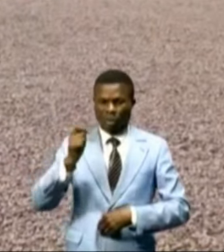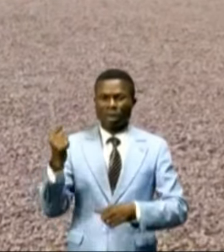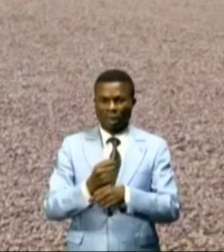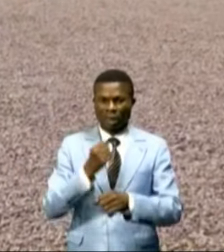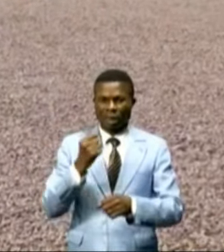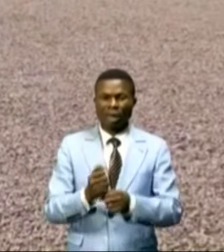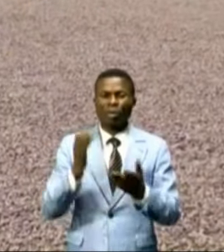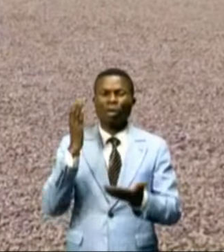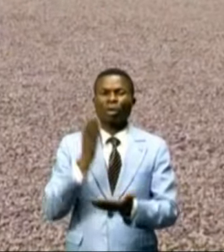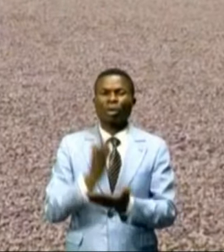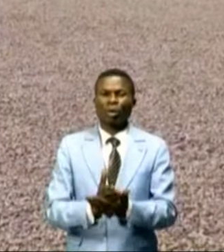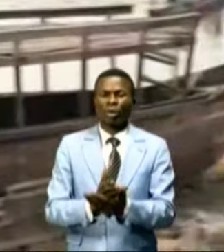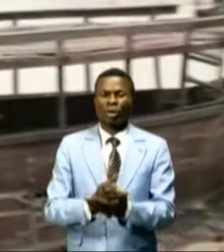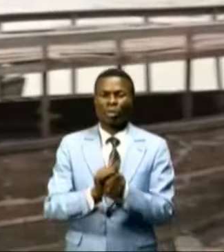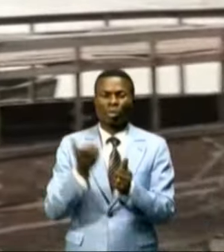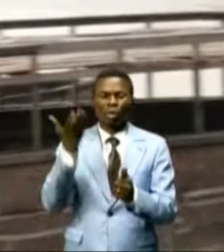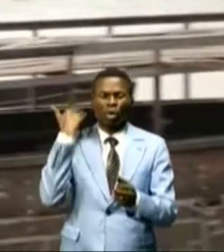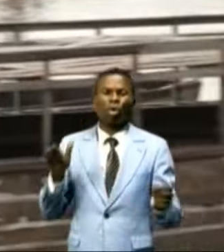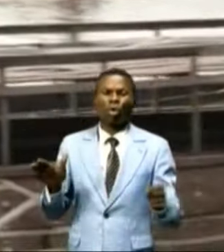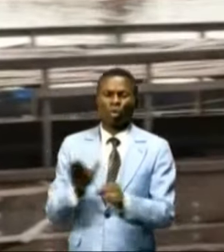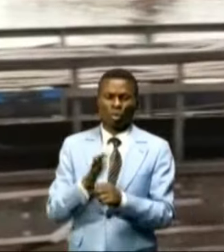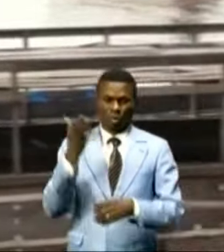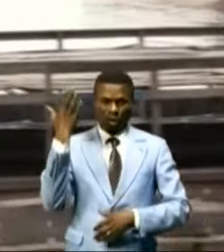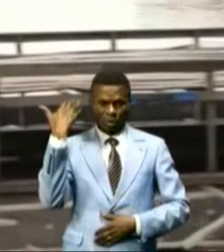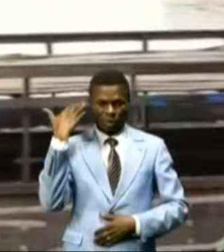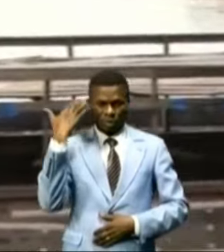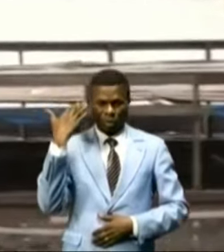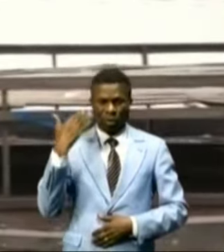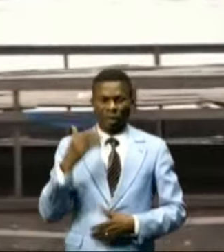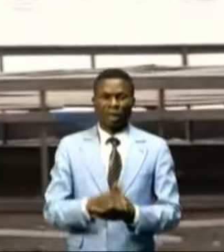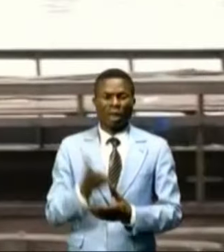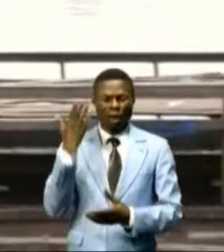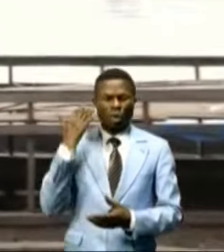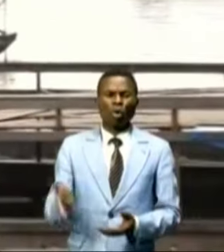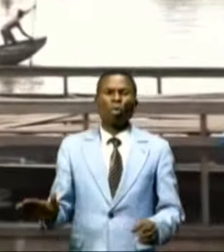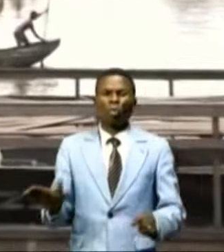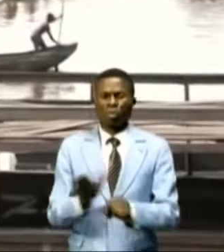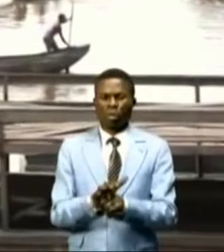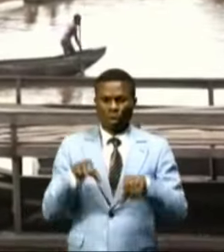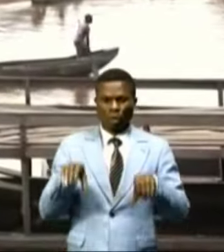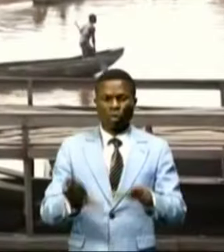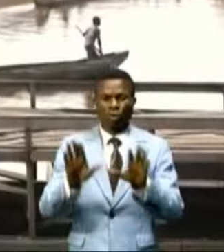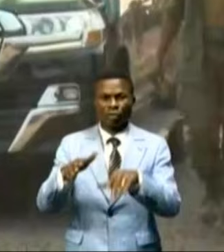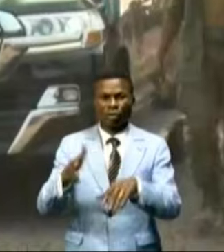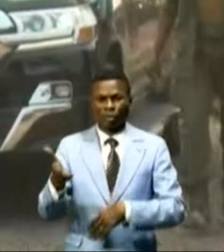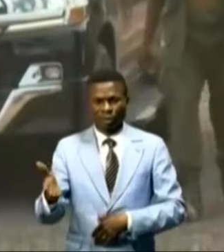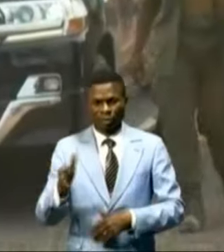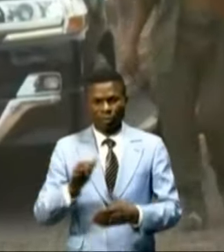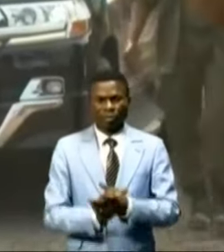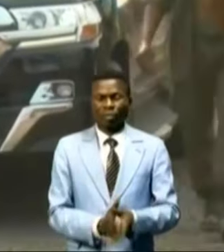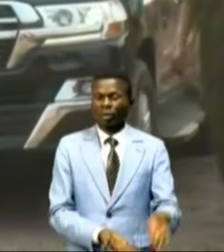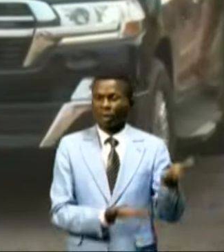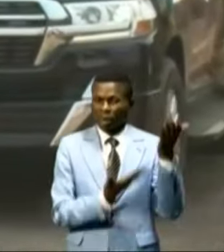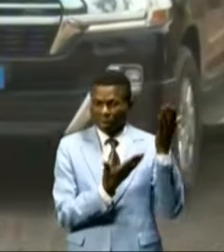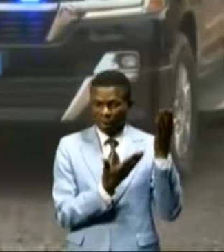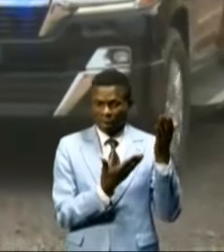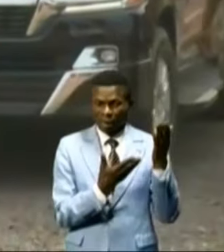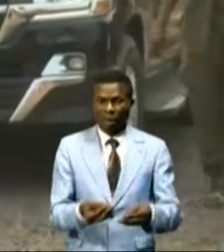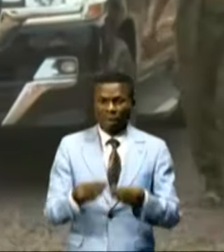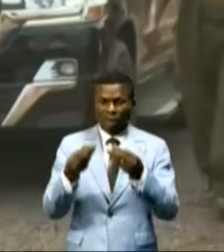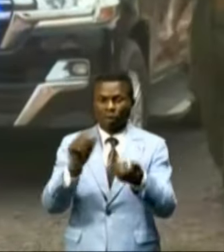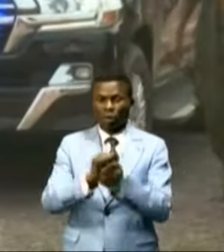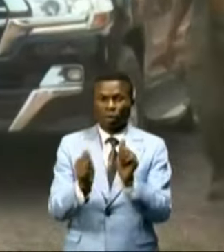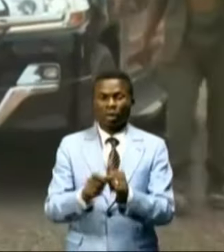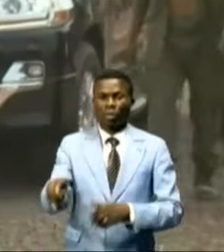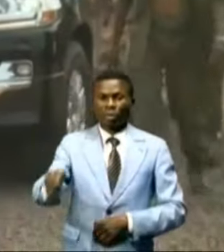un arrêt suite aux inondations causées dernièrement par la montée des eaux du fleuve Congo. Au regard de l'importance qu'il accorde au secteur de la pêche